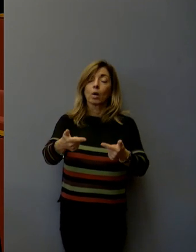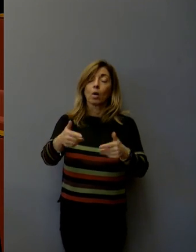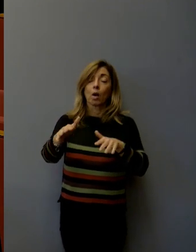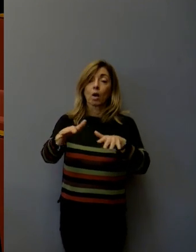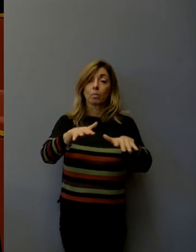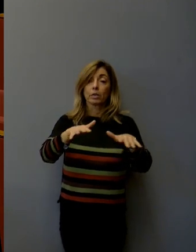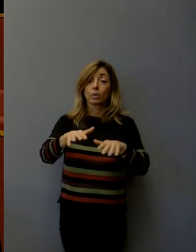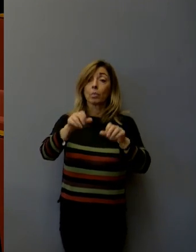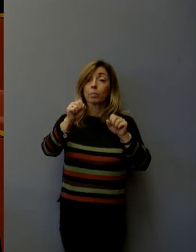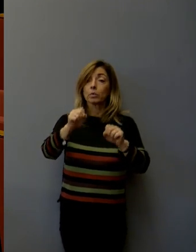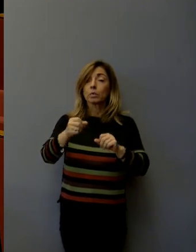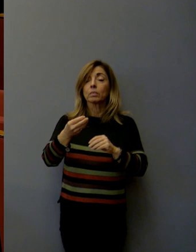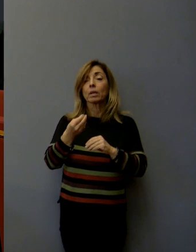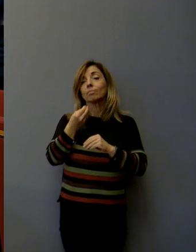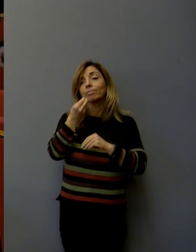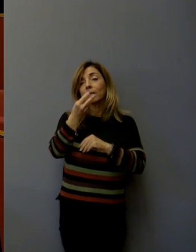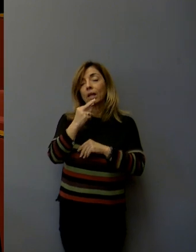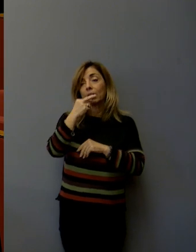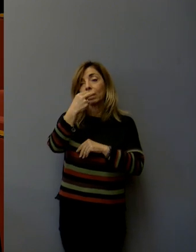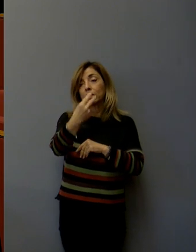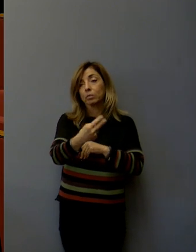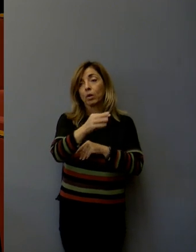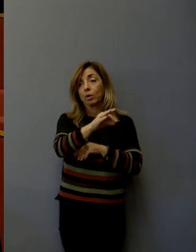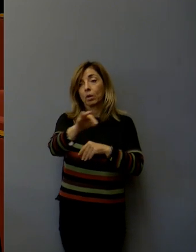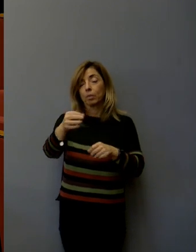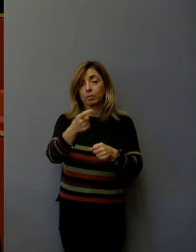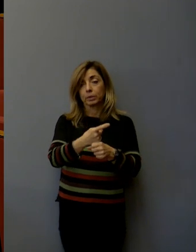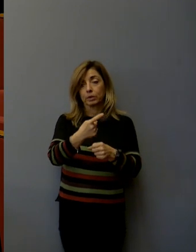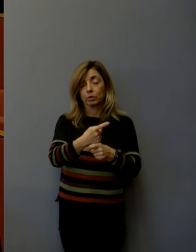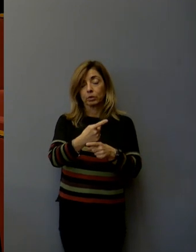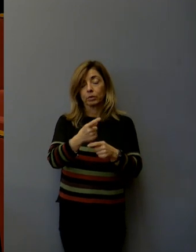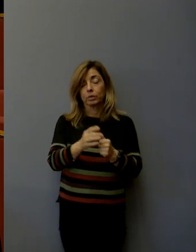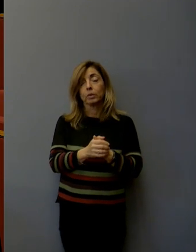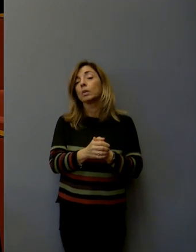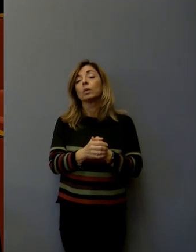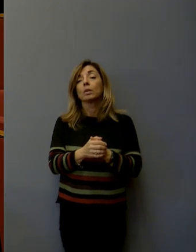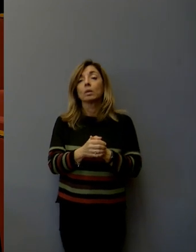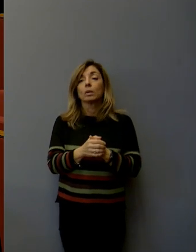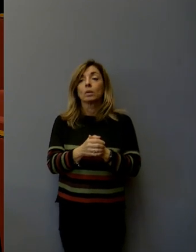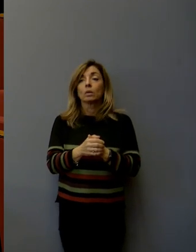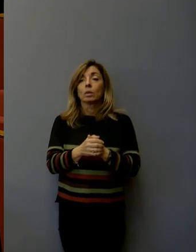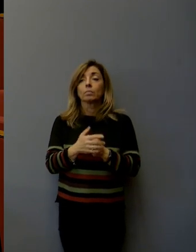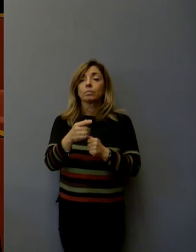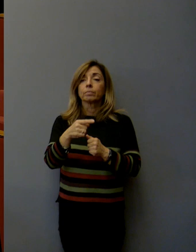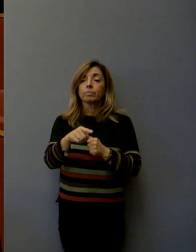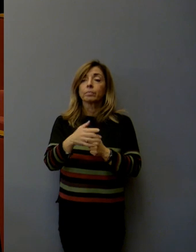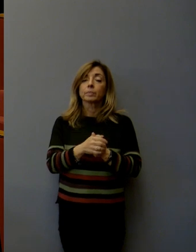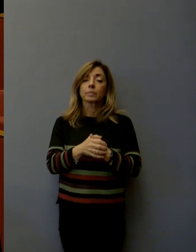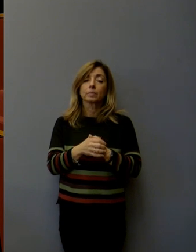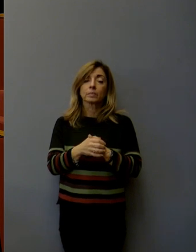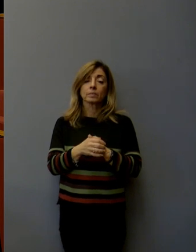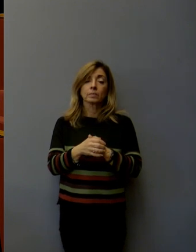rispondere ad alcune esigenze perché un coordinamento che dove il comune stesso Deve avere una